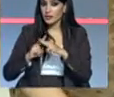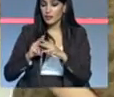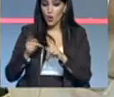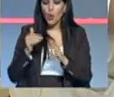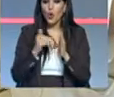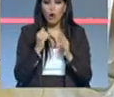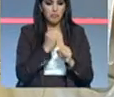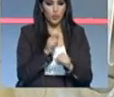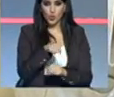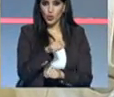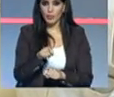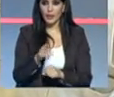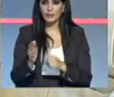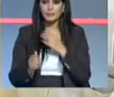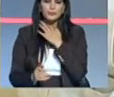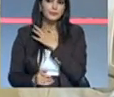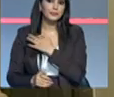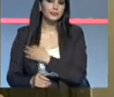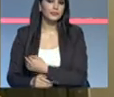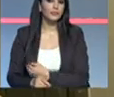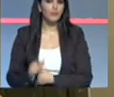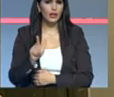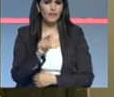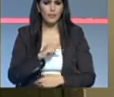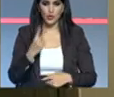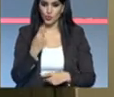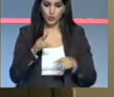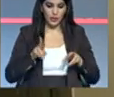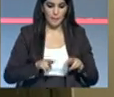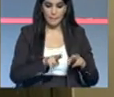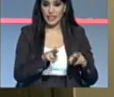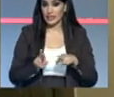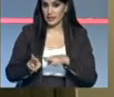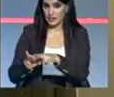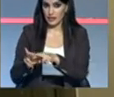العمل بشكل طبيعي. عندنا معناها زوز مسالك اللي هما الناس